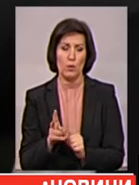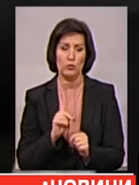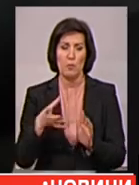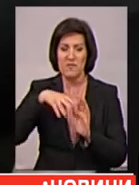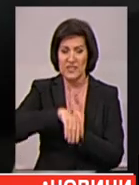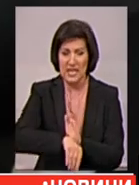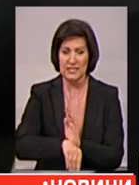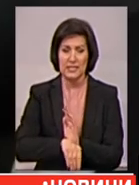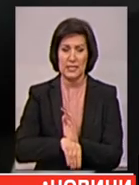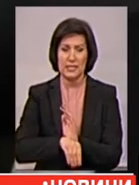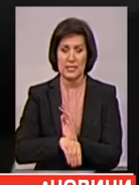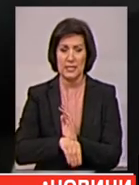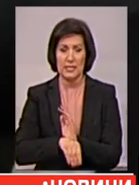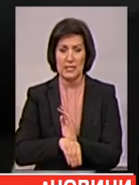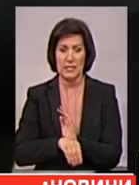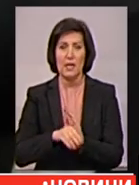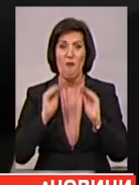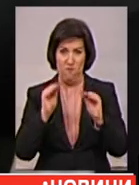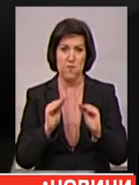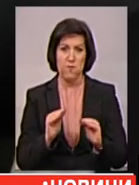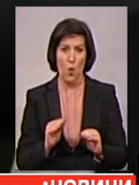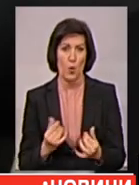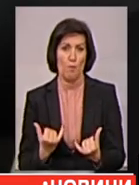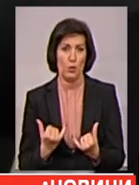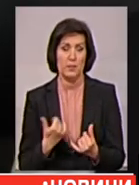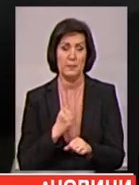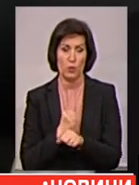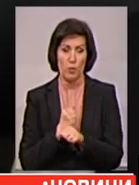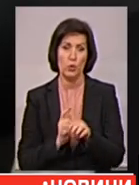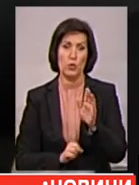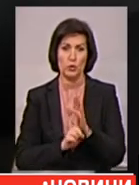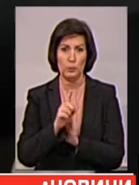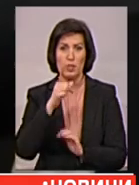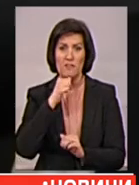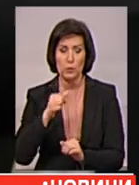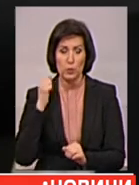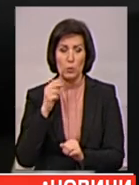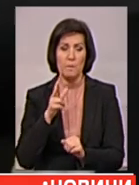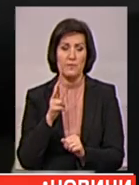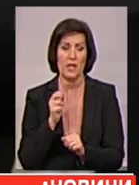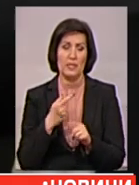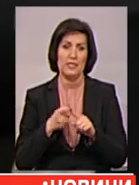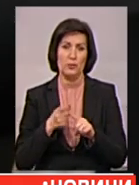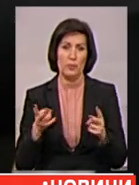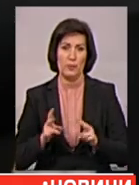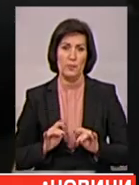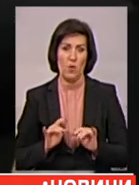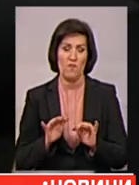внести, він формується. Ми цю роботу розпочали на минулому році, але для цього потрібно